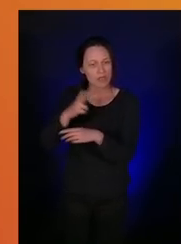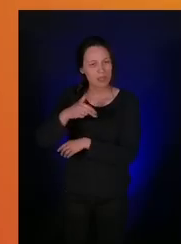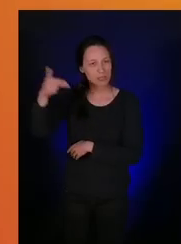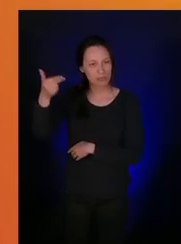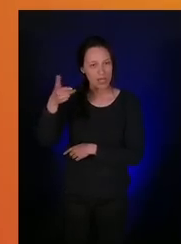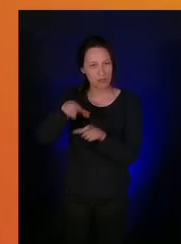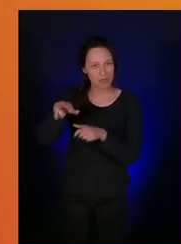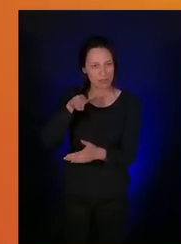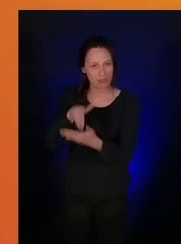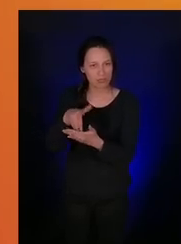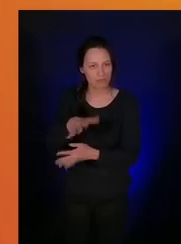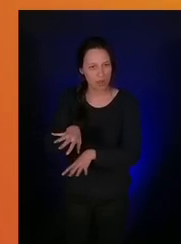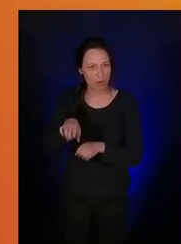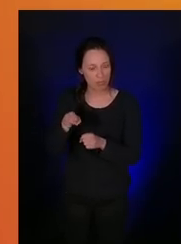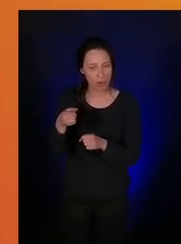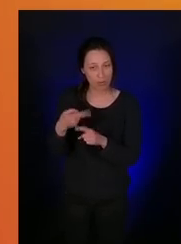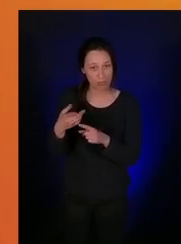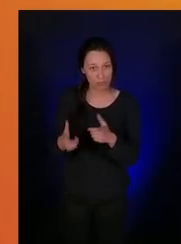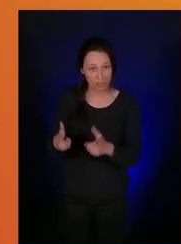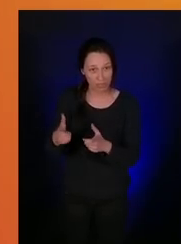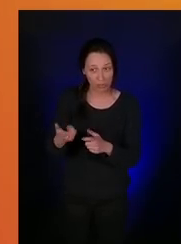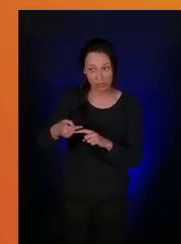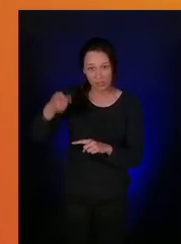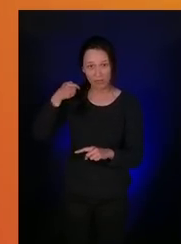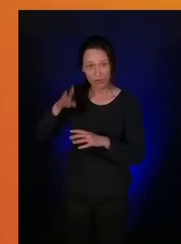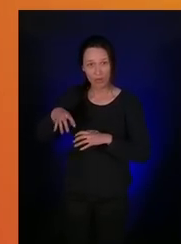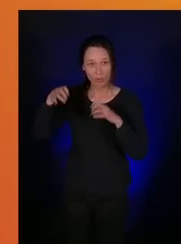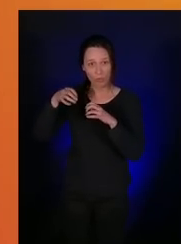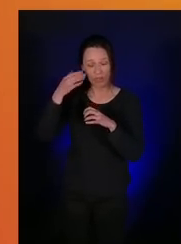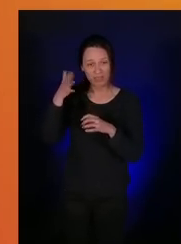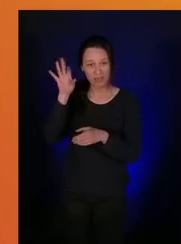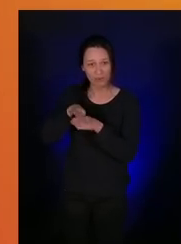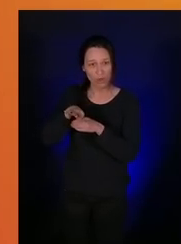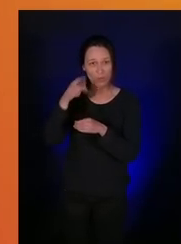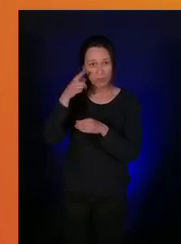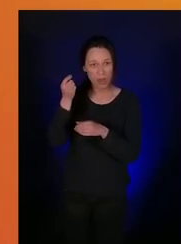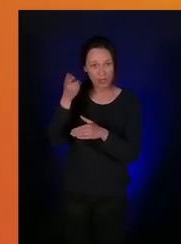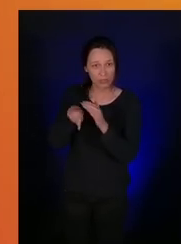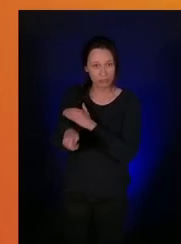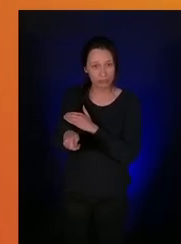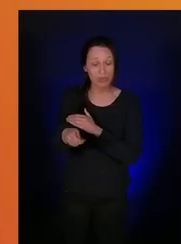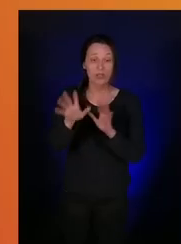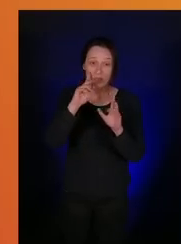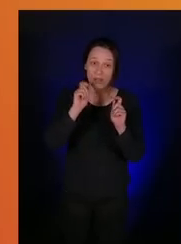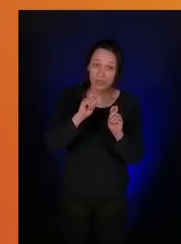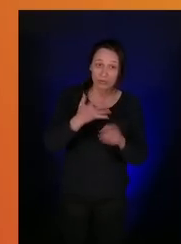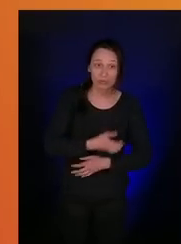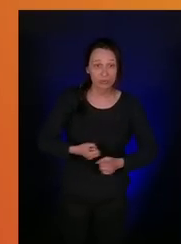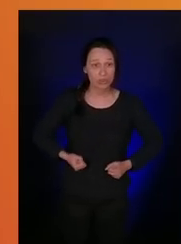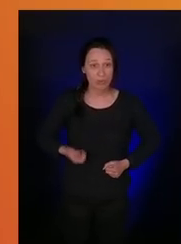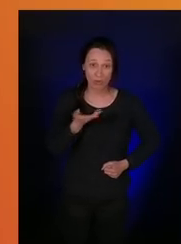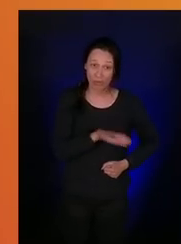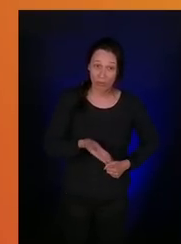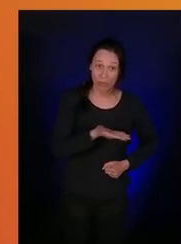rappelle qu'au dernier congrès, il y a eu un vote pour mettre des moyens dans le comité des travailleurs privés d'emploi précaires. On rappelle que les chômeurs sont des travailleurs comme les